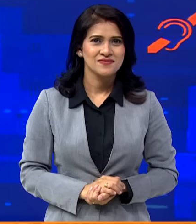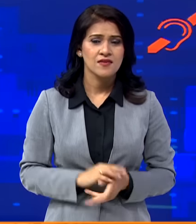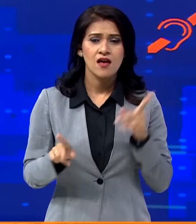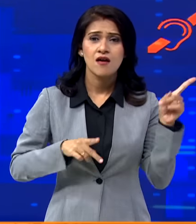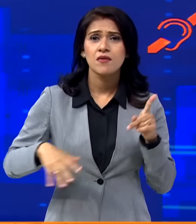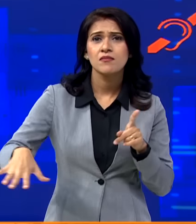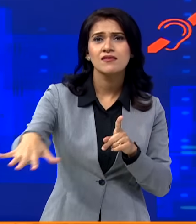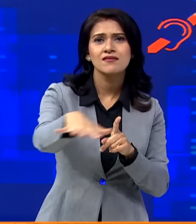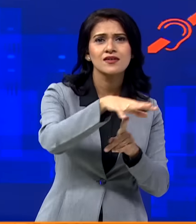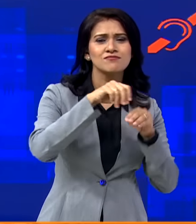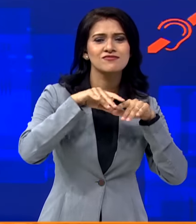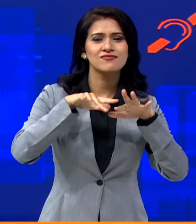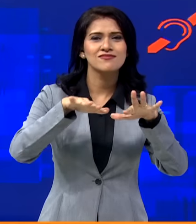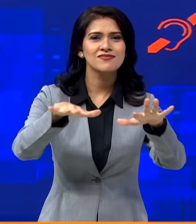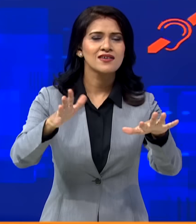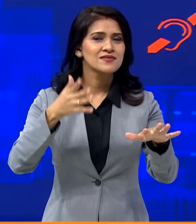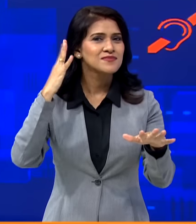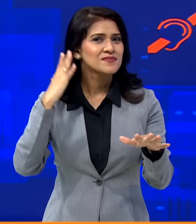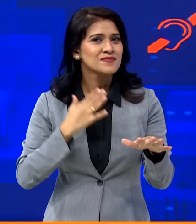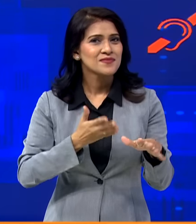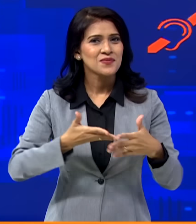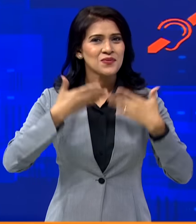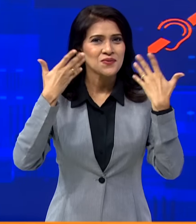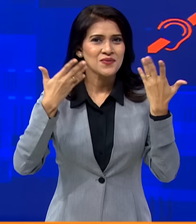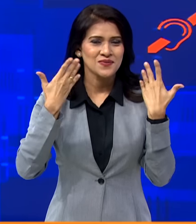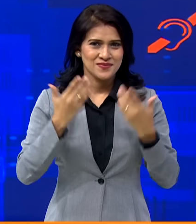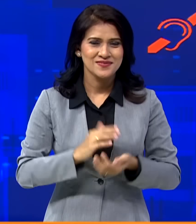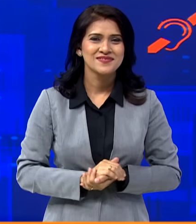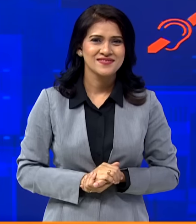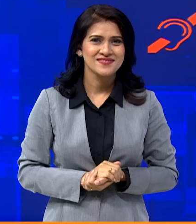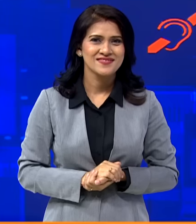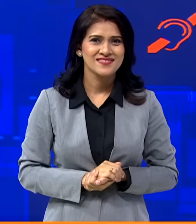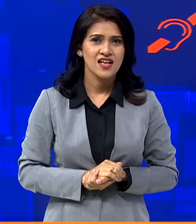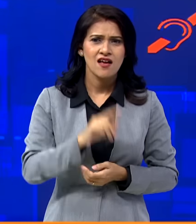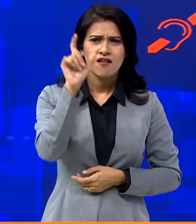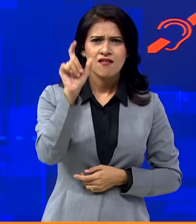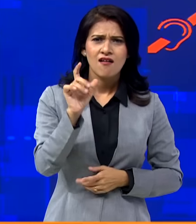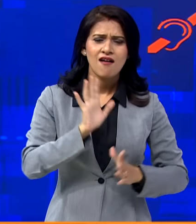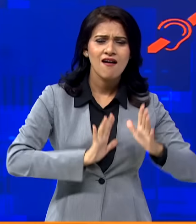छा रही है जालिम तेरी